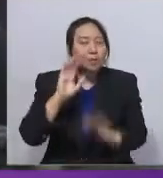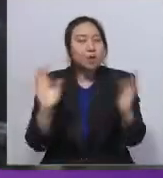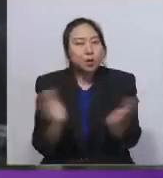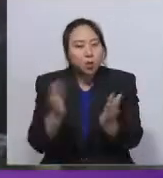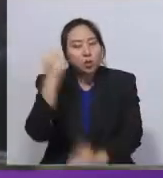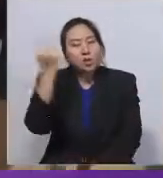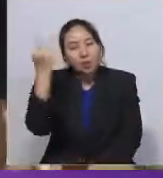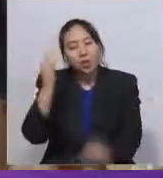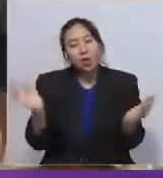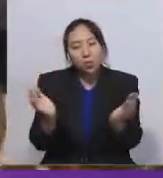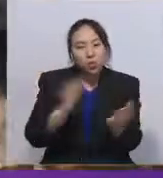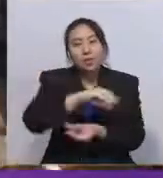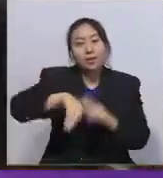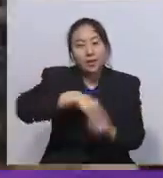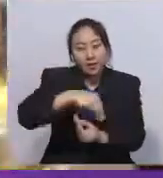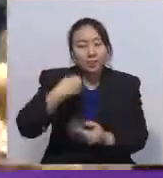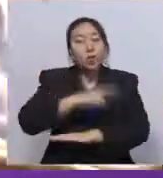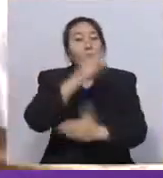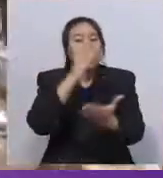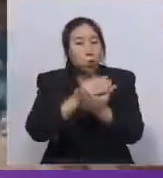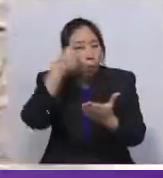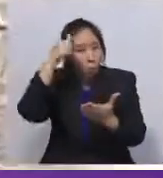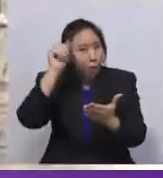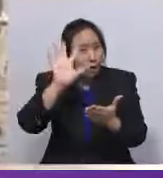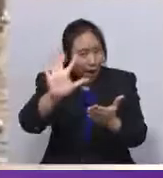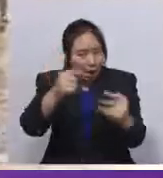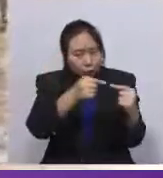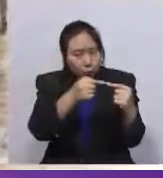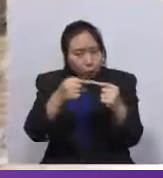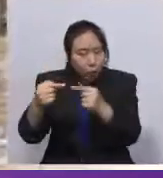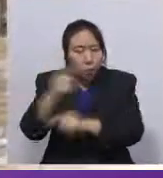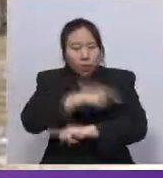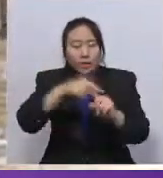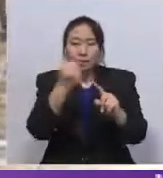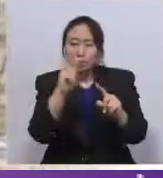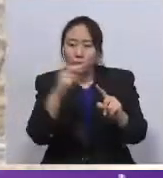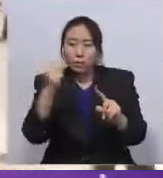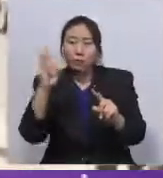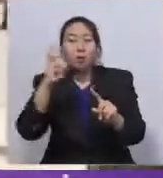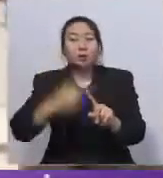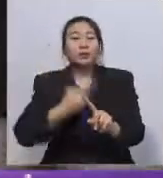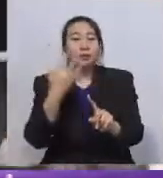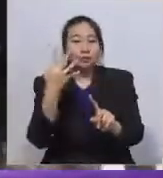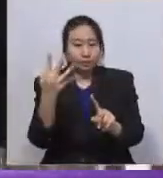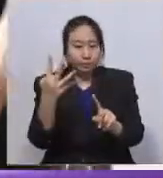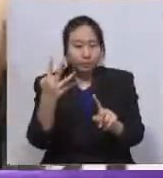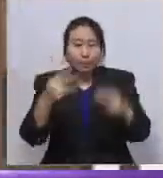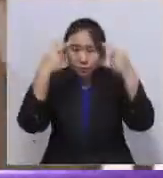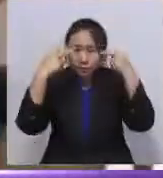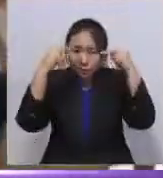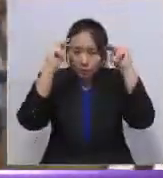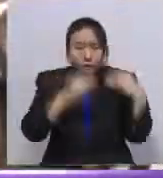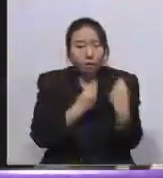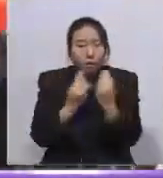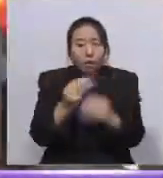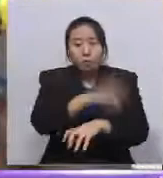การท่องเที่ยวและเศรษฐกิจส่งผลให้มีวันหยุดติดต่อกัน5วันตั้งแต่วันที่12ถึง16เมษายนซึ่งนายกรัฐมนตรี